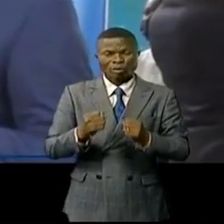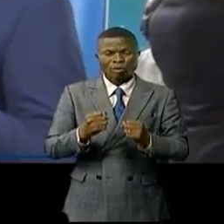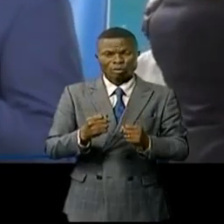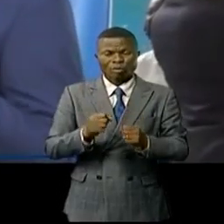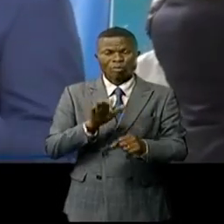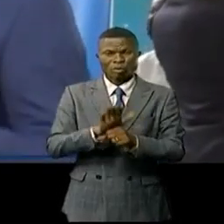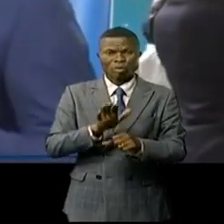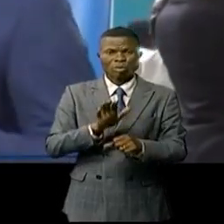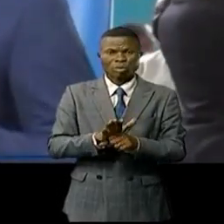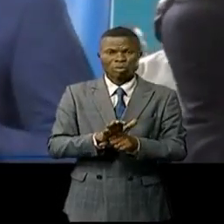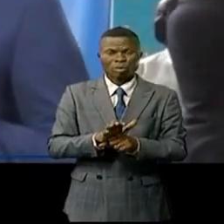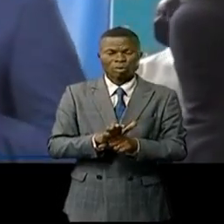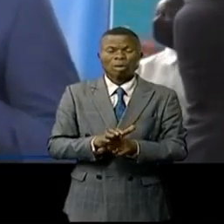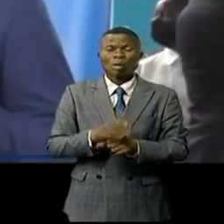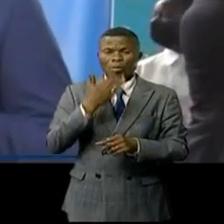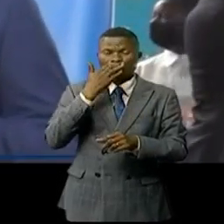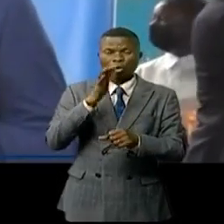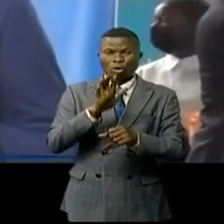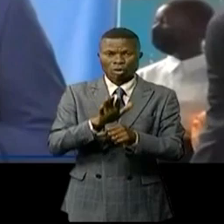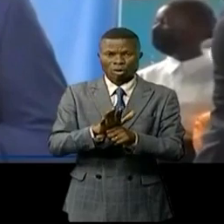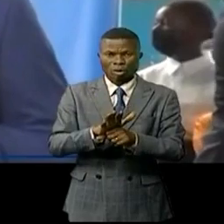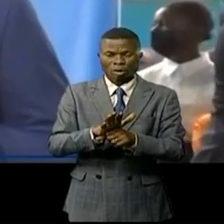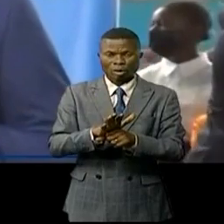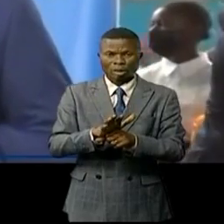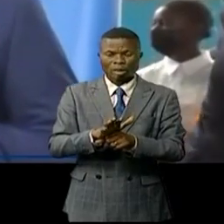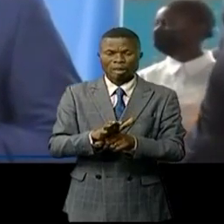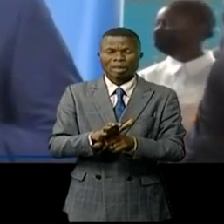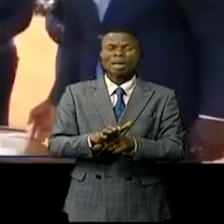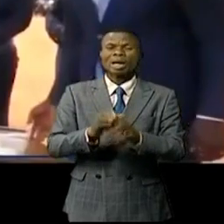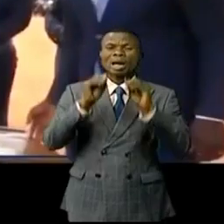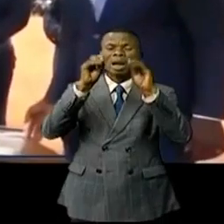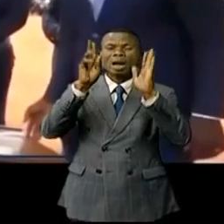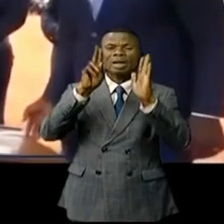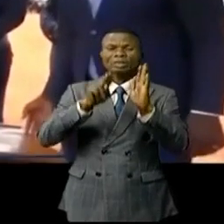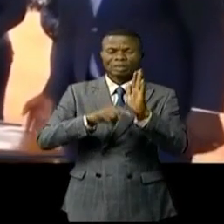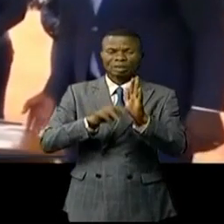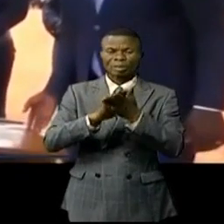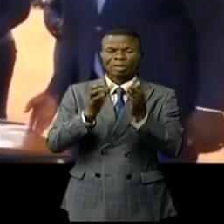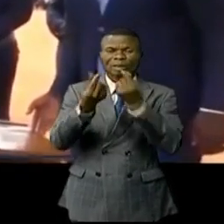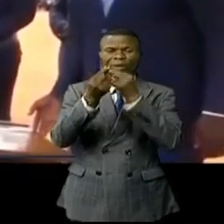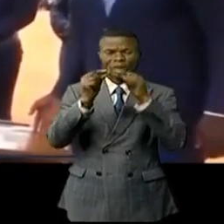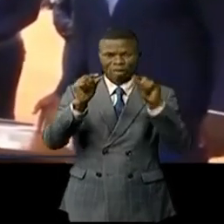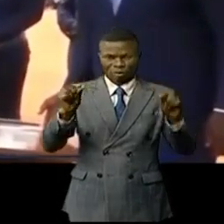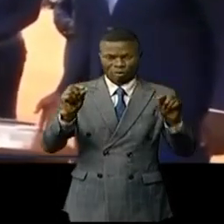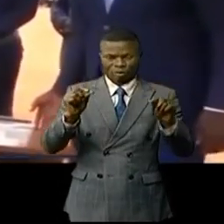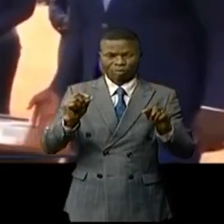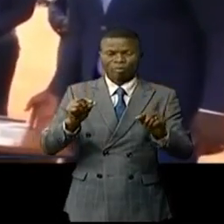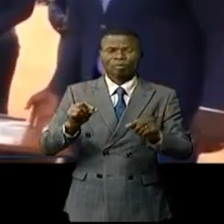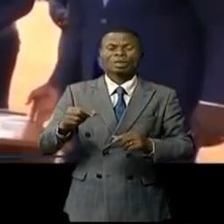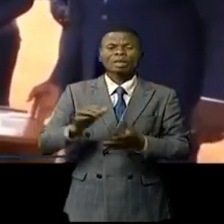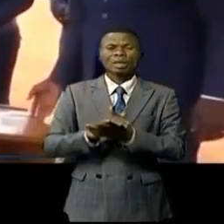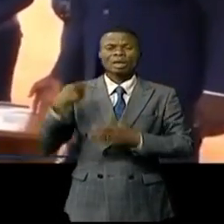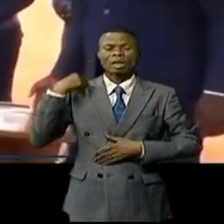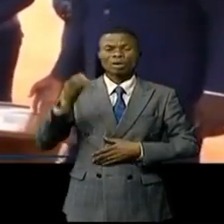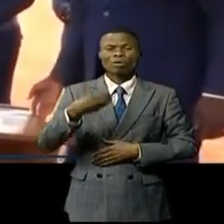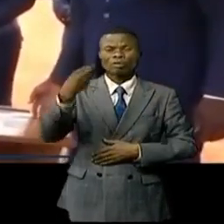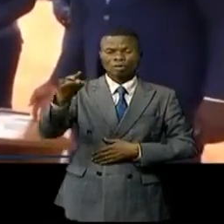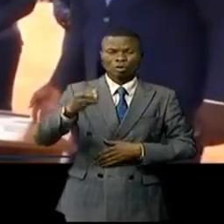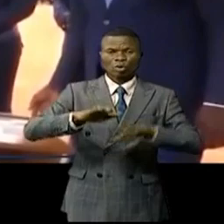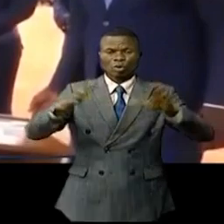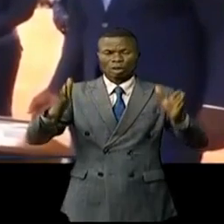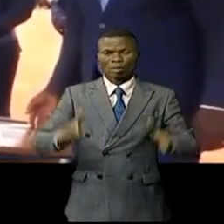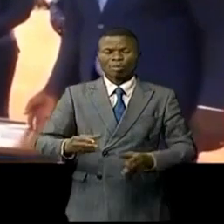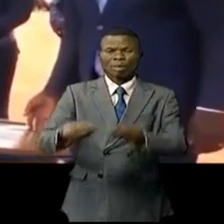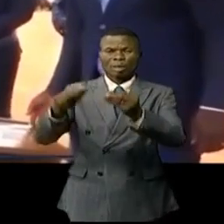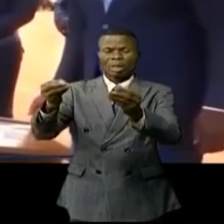pour assurer réellement la gratuité de l'enseignement. Par après, Jacques Kabila Katwe remettra symboliquement des bancs aux responsables